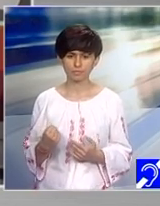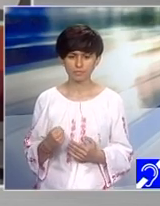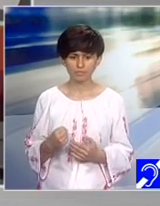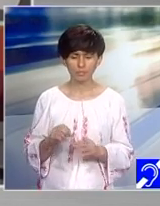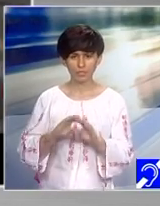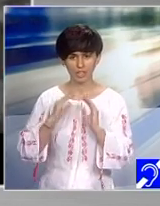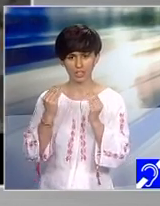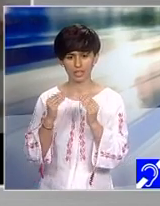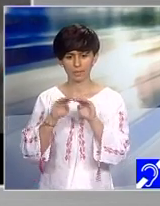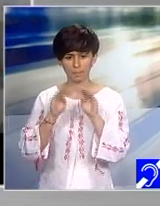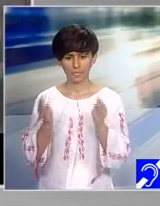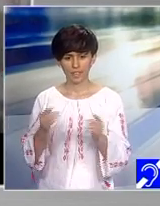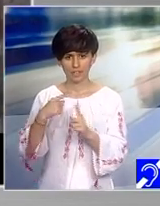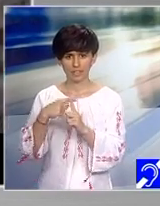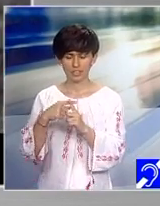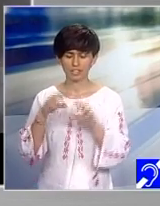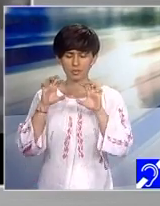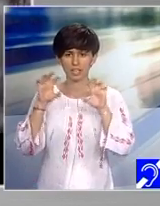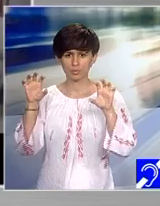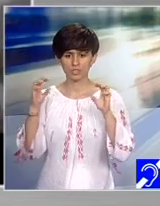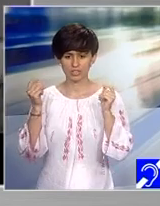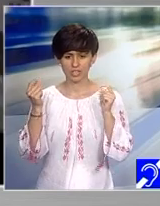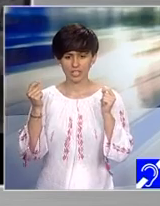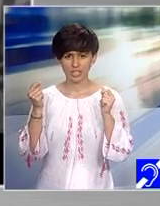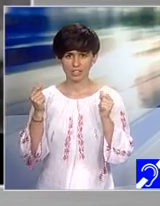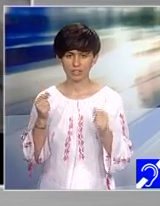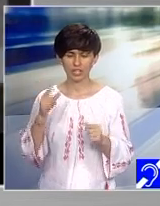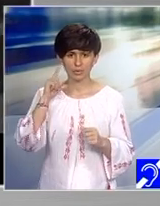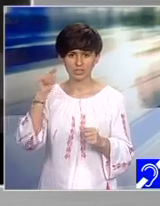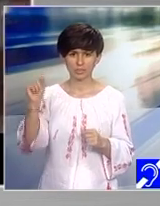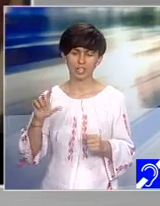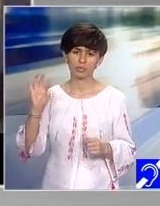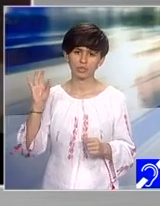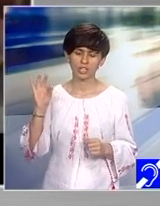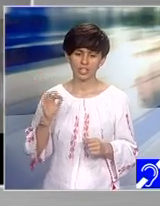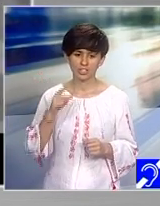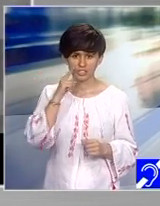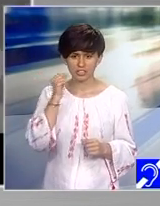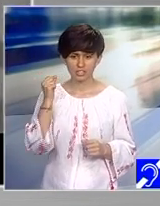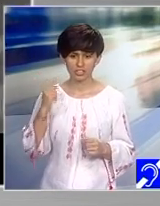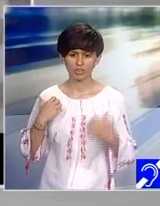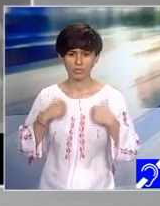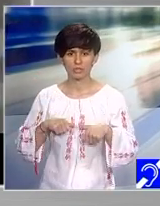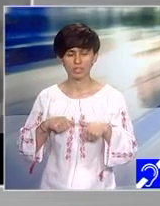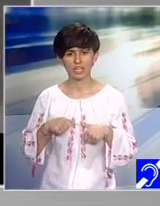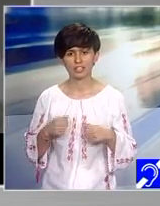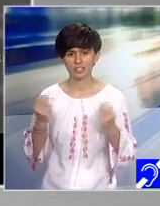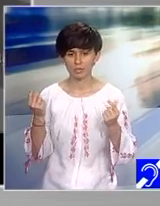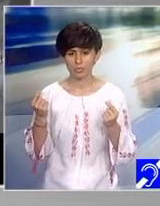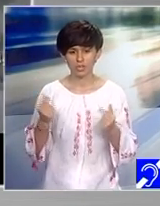catedrală și până la muzeul etnografic să ducem vreo 50 de oameni îmbrăcați în costume și nu numai împreună